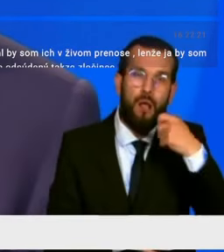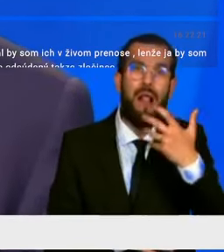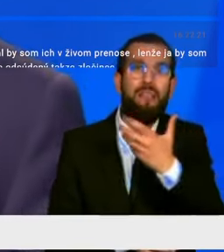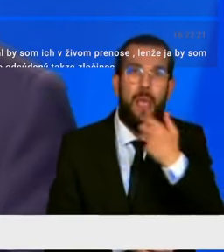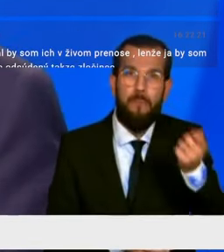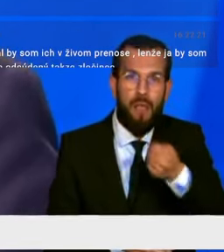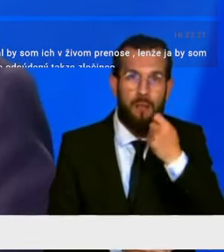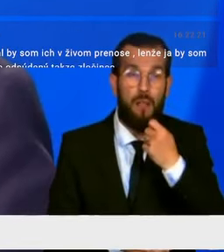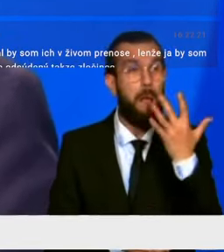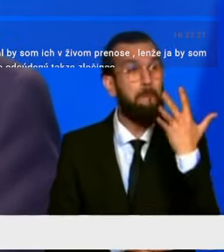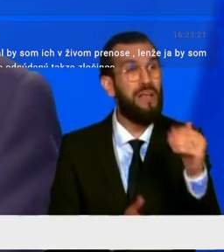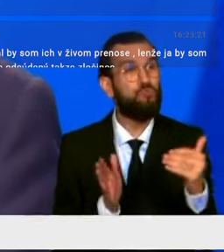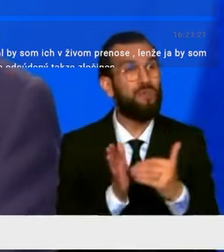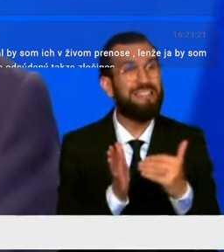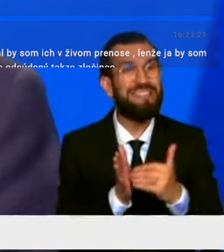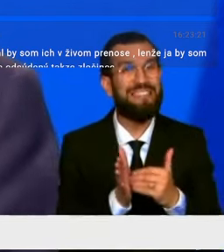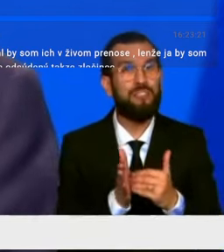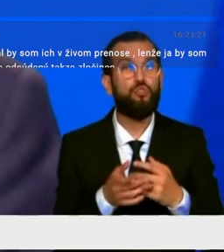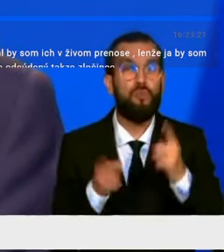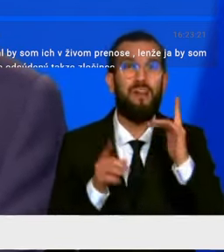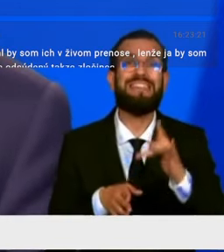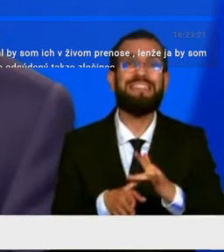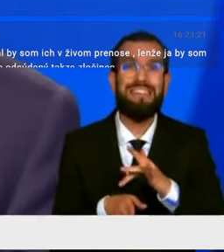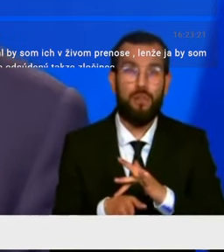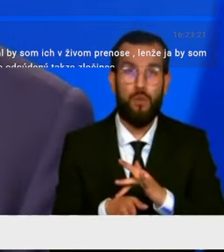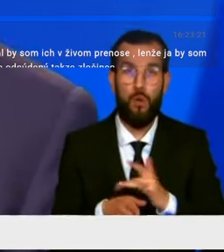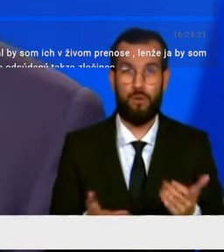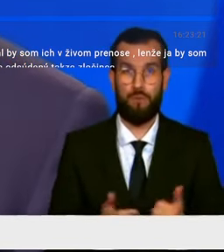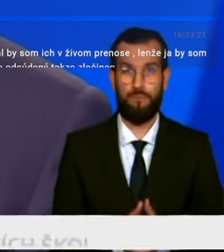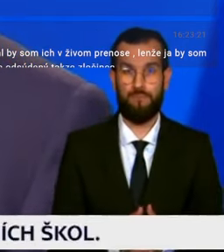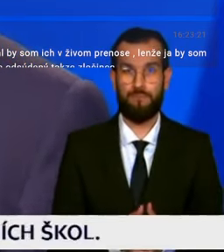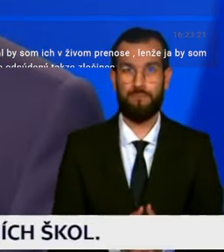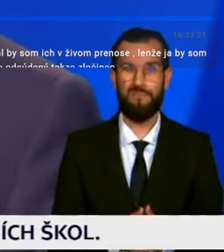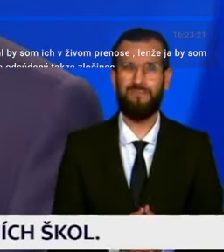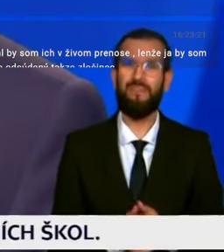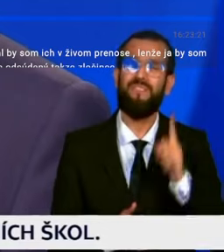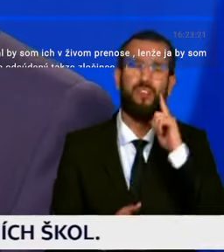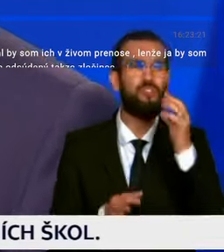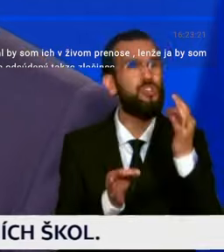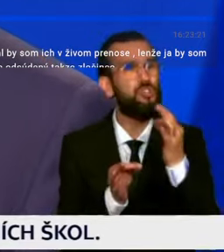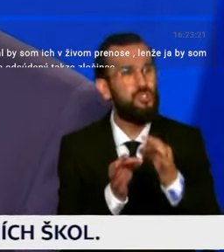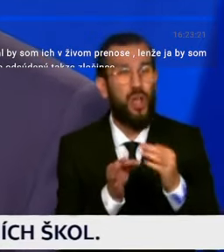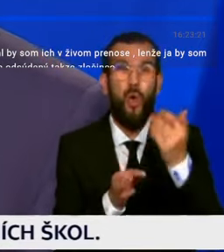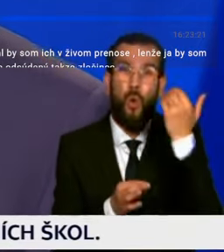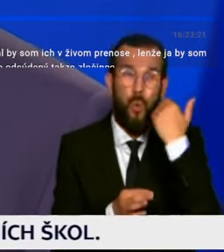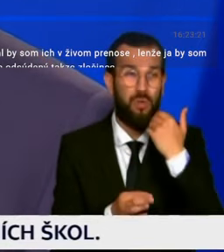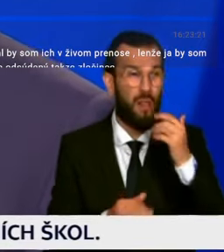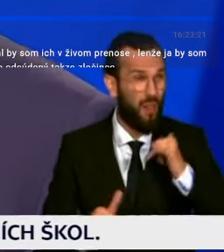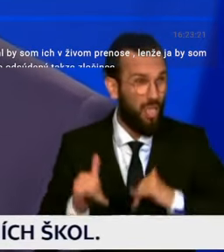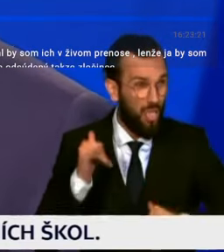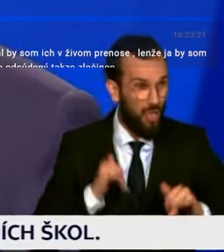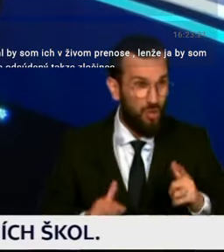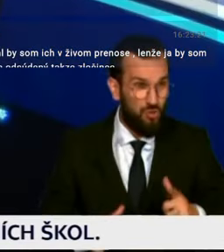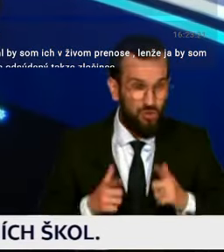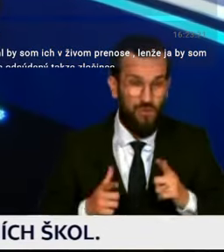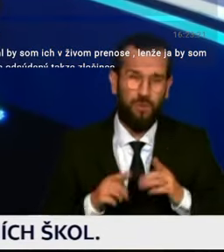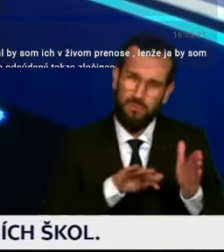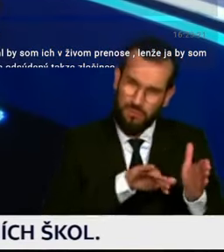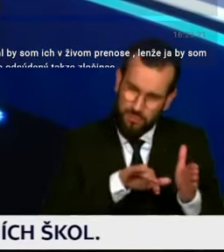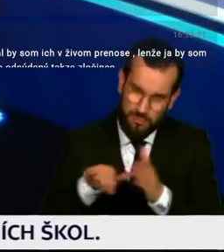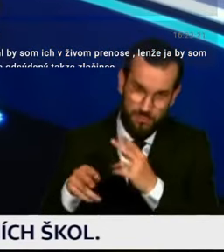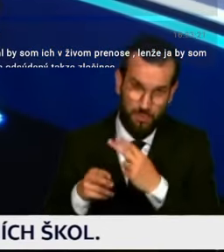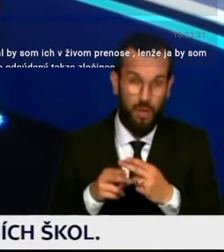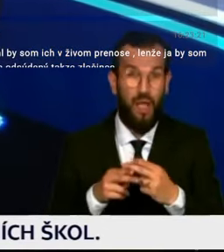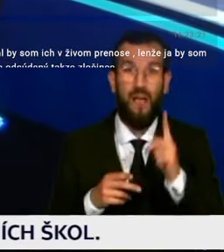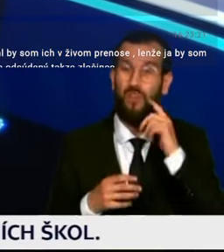500 000 slovenských seniorov tak Prosím vás pekne teraz tu rozprávať o konsolidácii keď tí ľudia ledva žijú tak to musí ísť bokom a budeme musieť